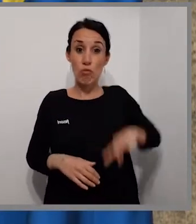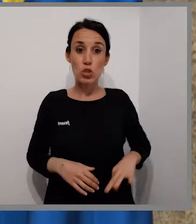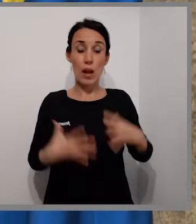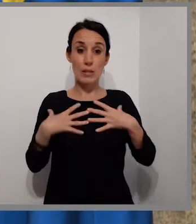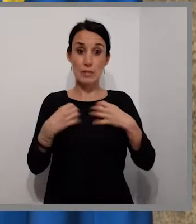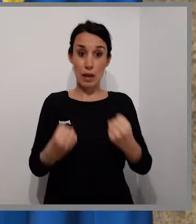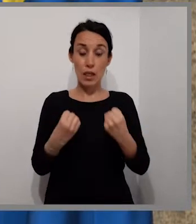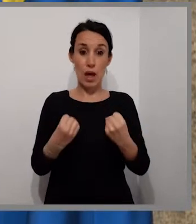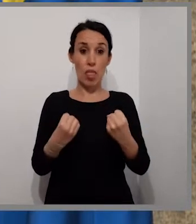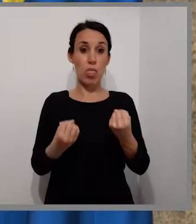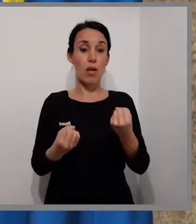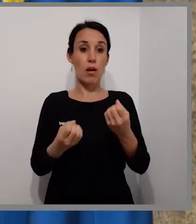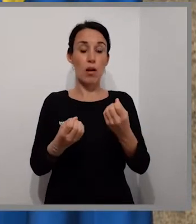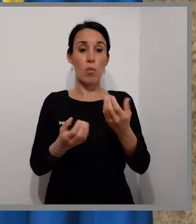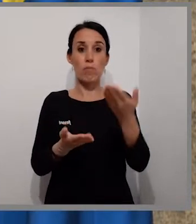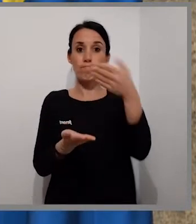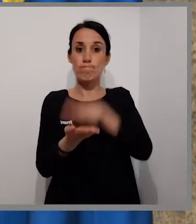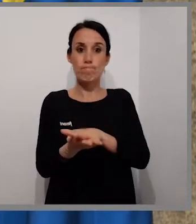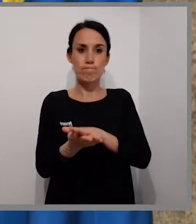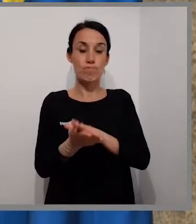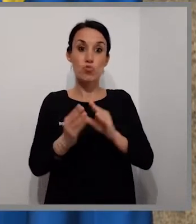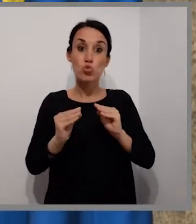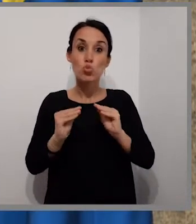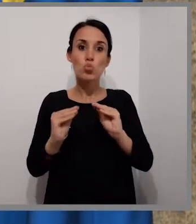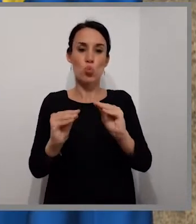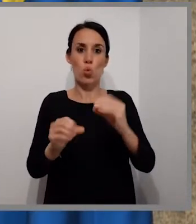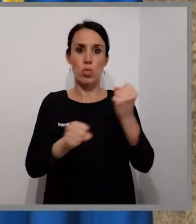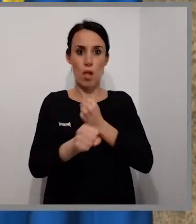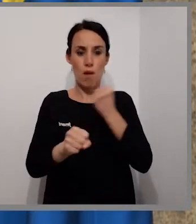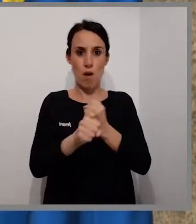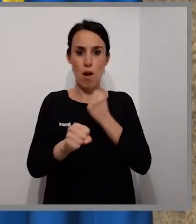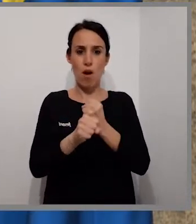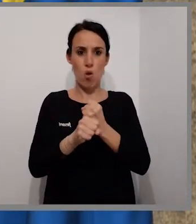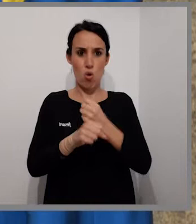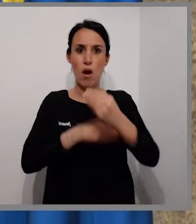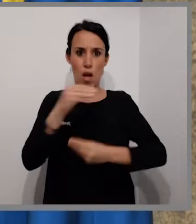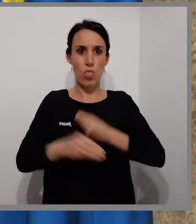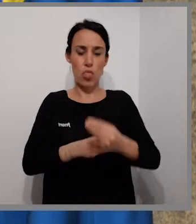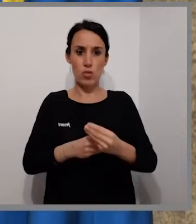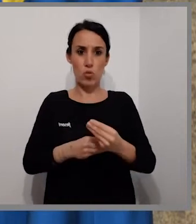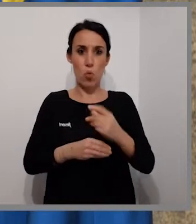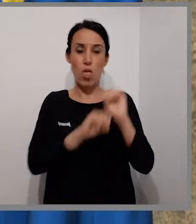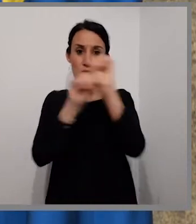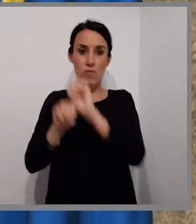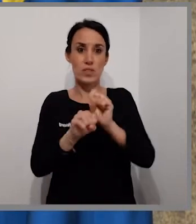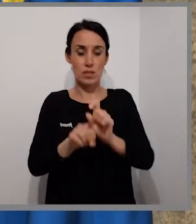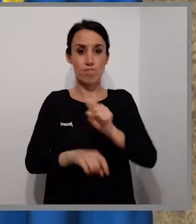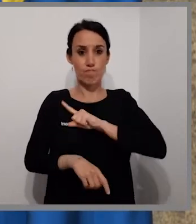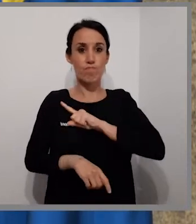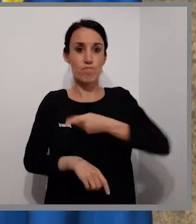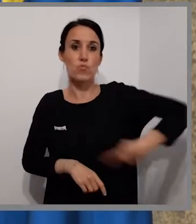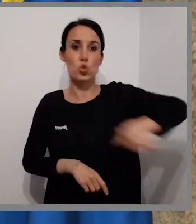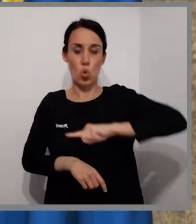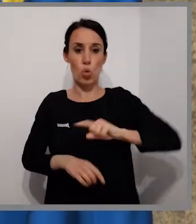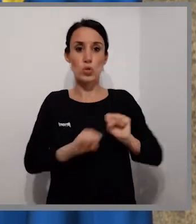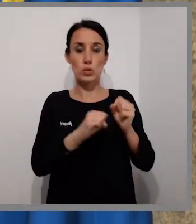dues persones que han mort en l'exercici de la defensa de la salut de tots nosaltres. El